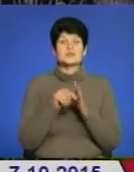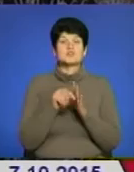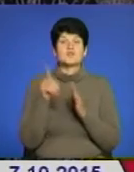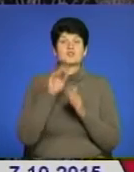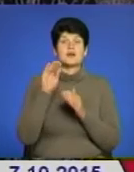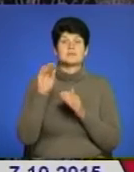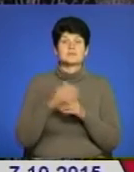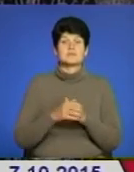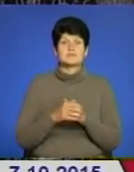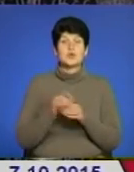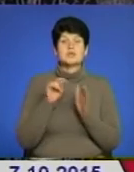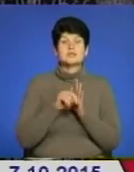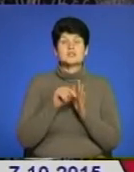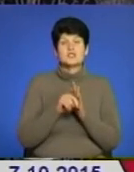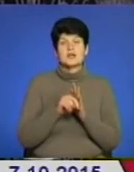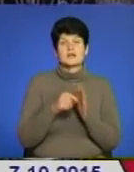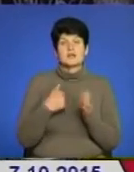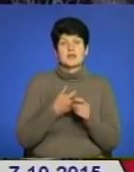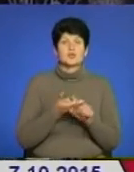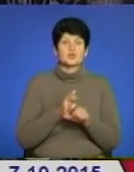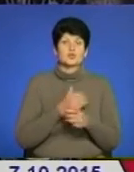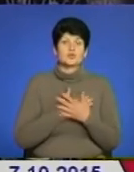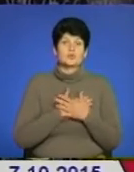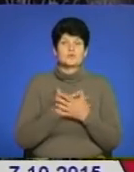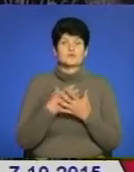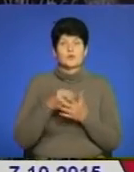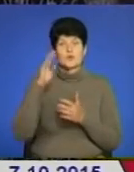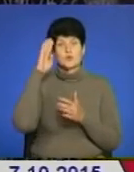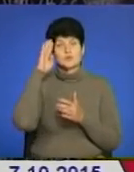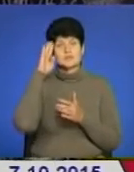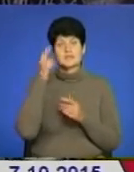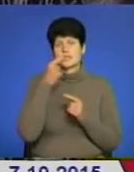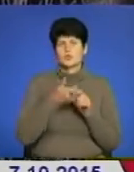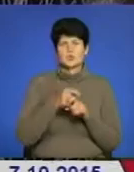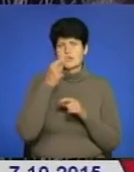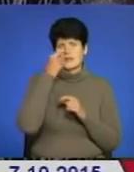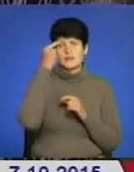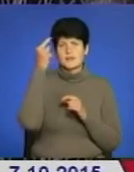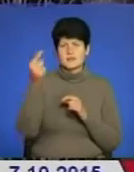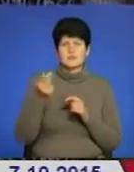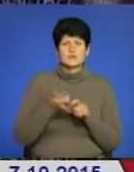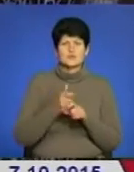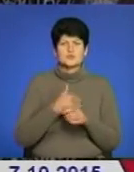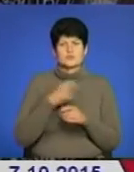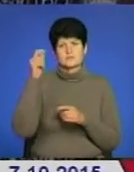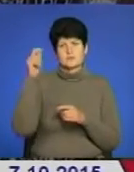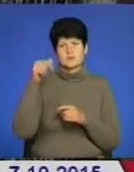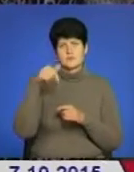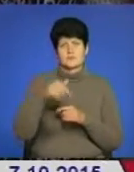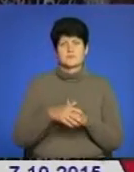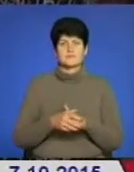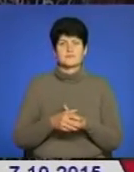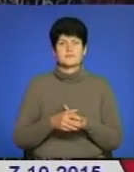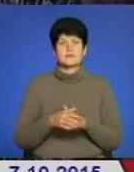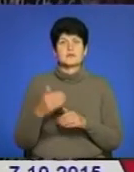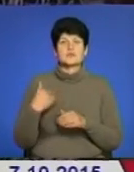напис? Означає, що я дуже люблю свого хлопця, який зараз дуже далеко від мене. Я дуже хочу, щоб він приїхав сюди. Для